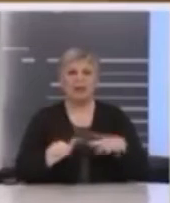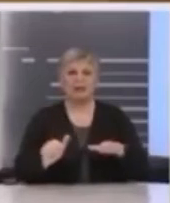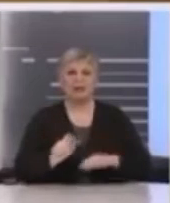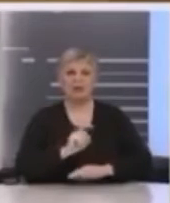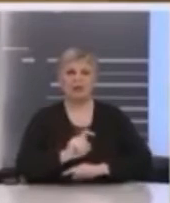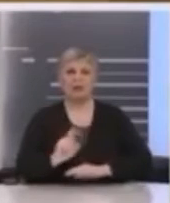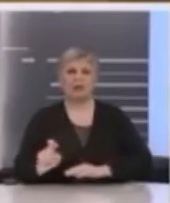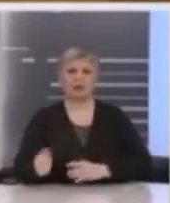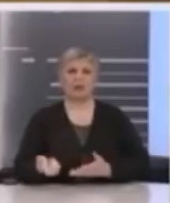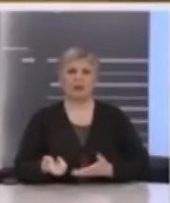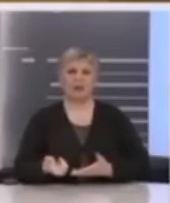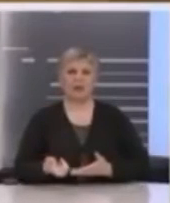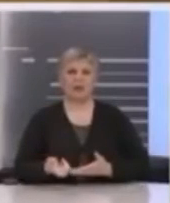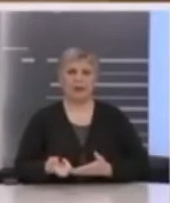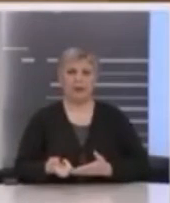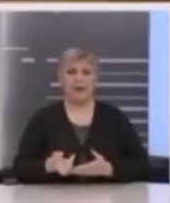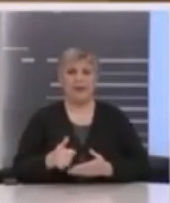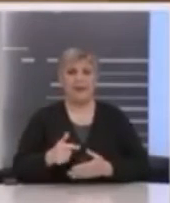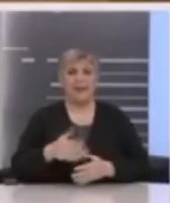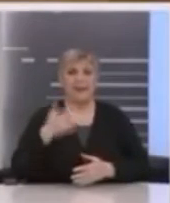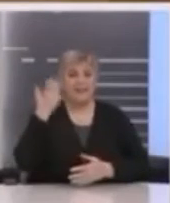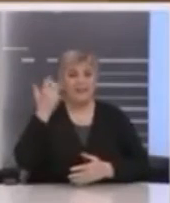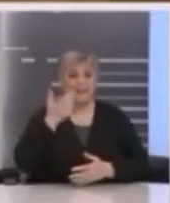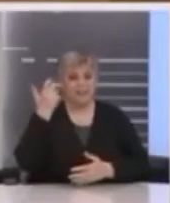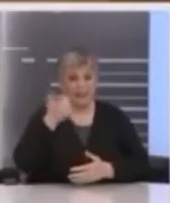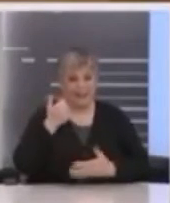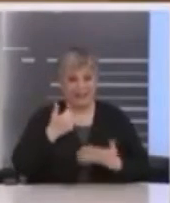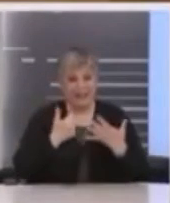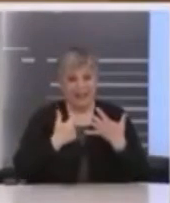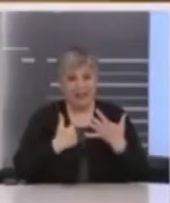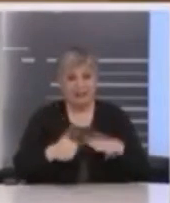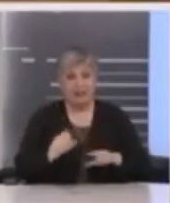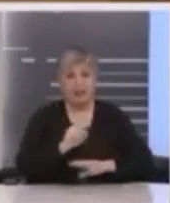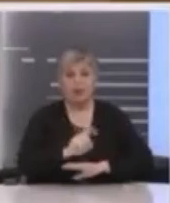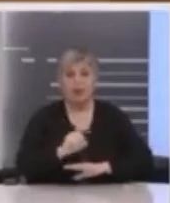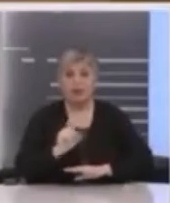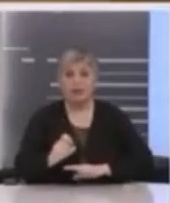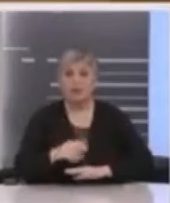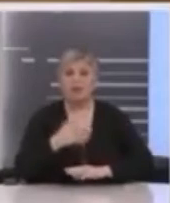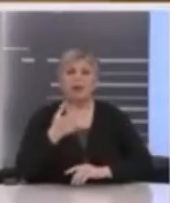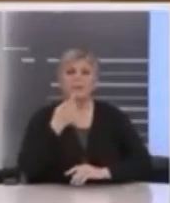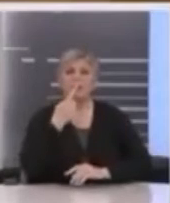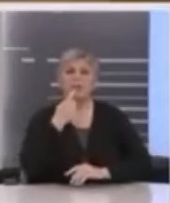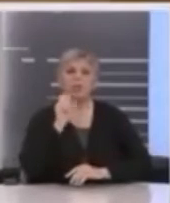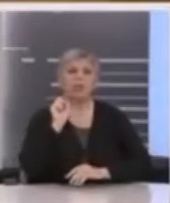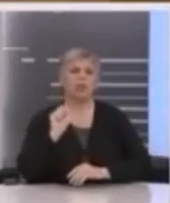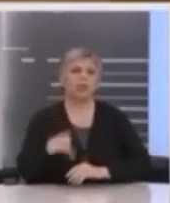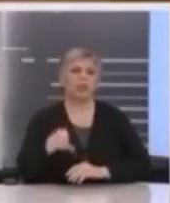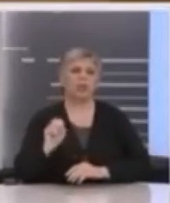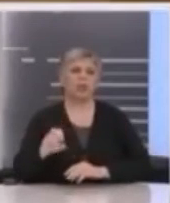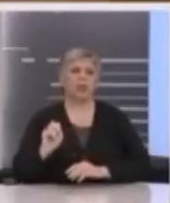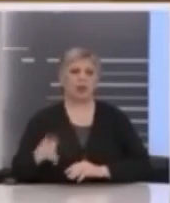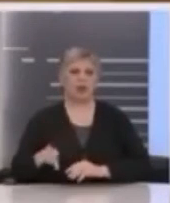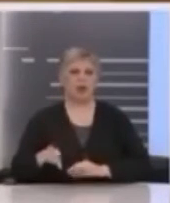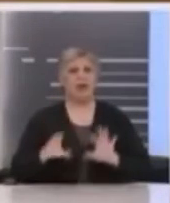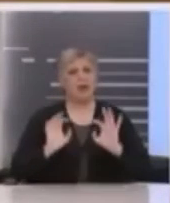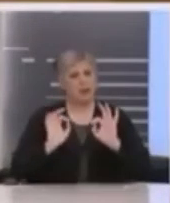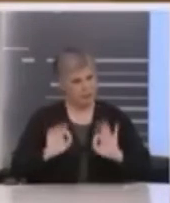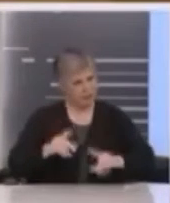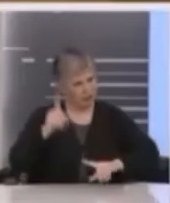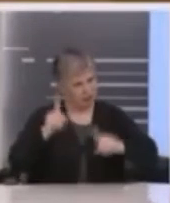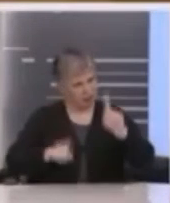μοιράσει 600 εκατομμύρια κοινωνικού φιλοδορήματος, που βεβαίως καλώς μοιράζονται σε κάποιους που έχουν